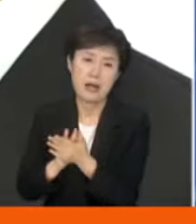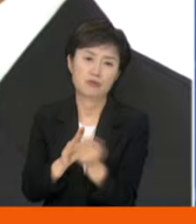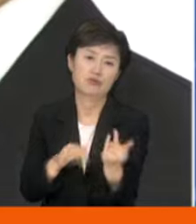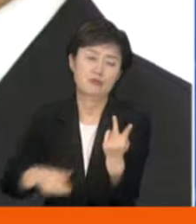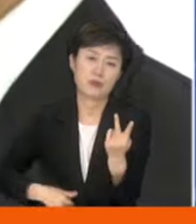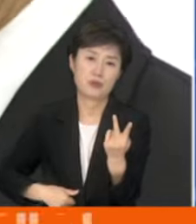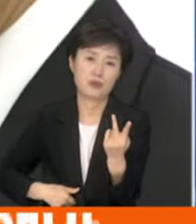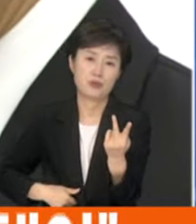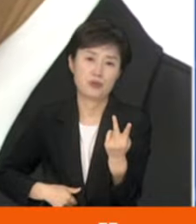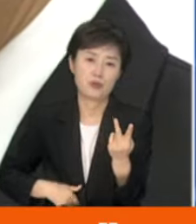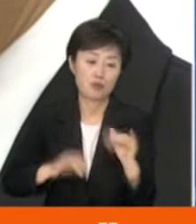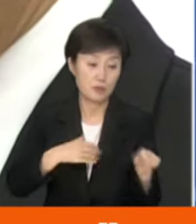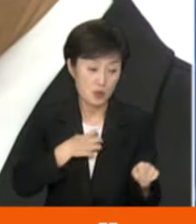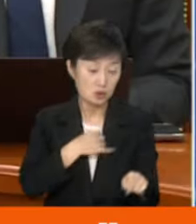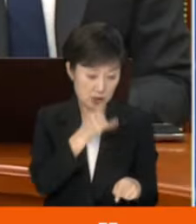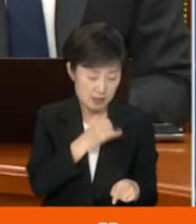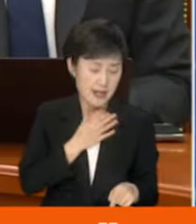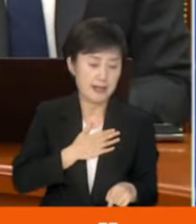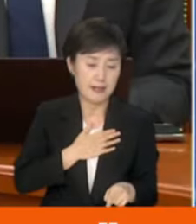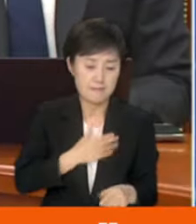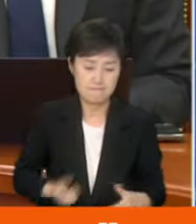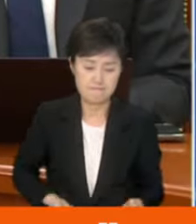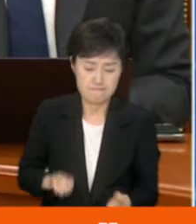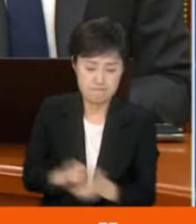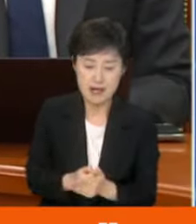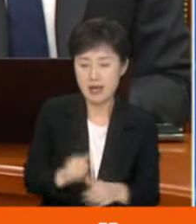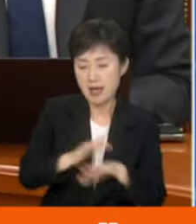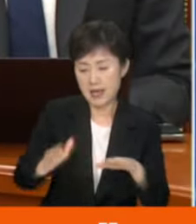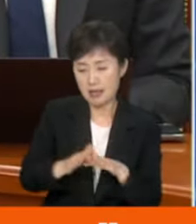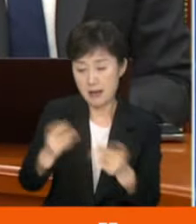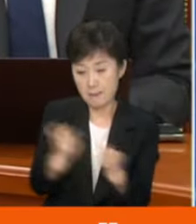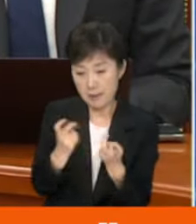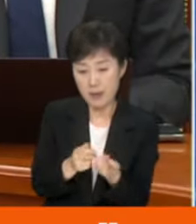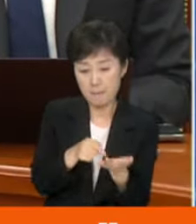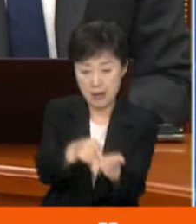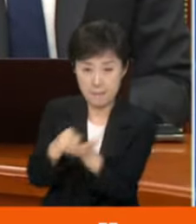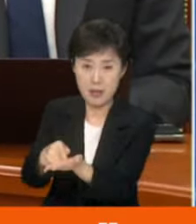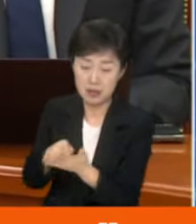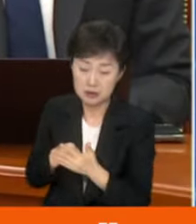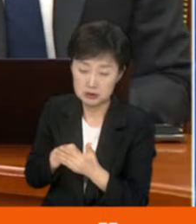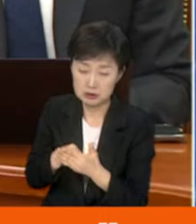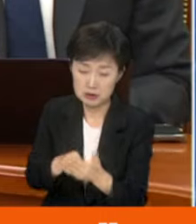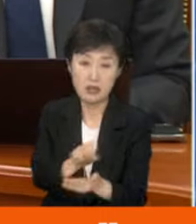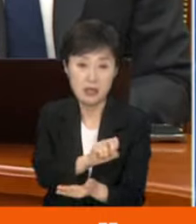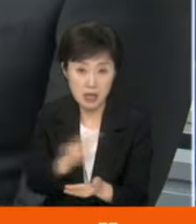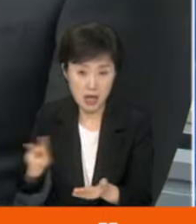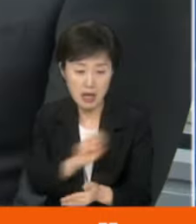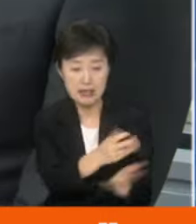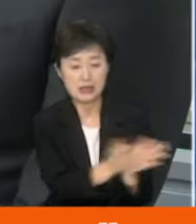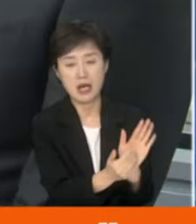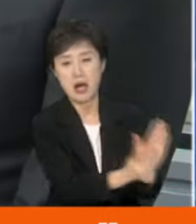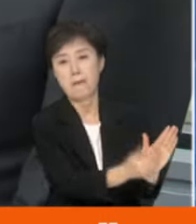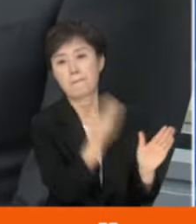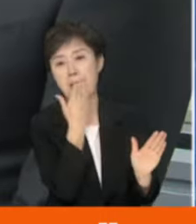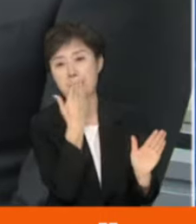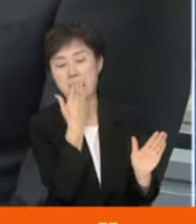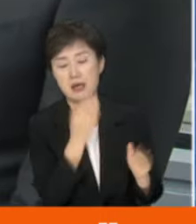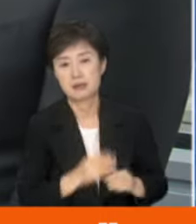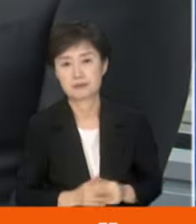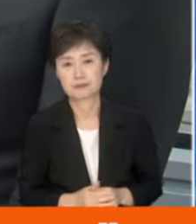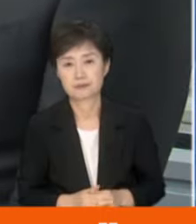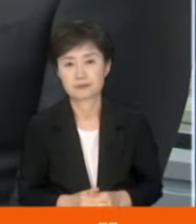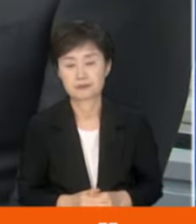국민들이 우려하는 지점에 대해 과감하고 선제적으로 해결책을 제시하고 관철할 수 있어야 야당을 막아낼 수 있다는 게 한